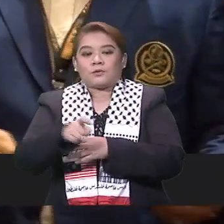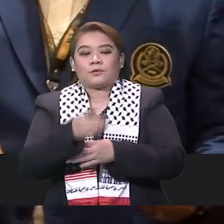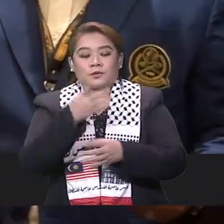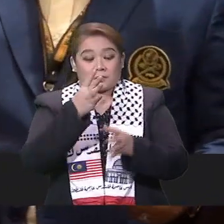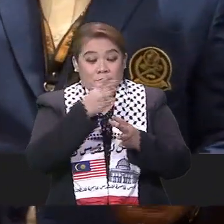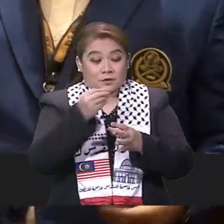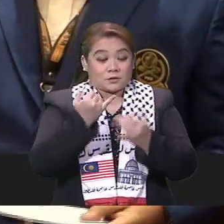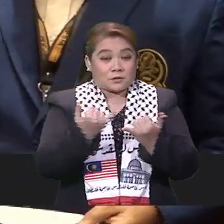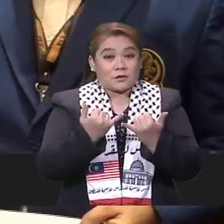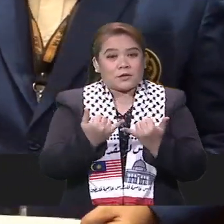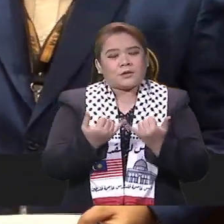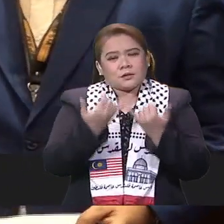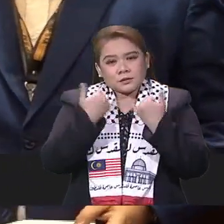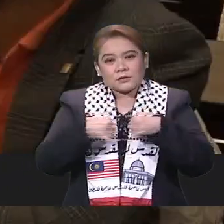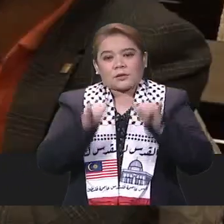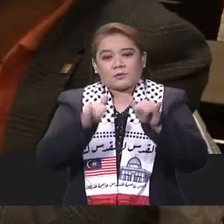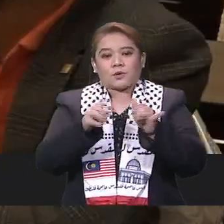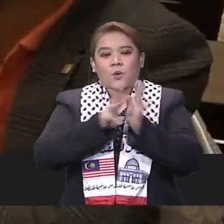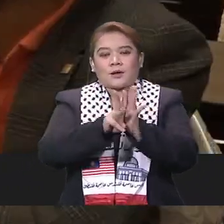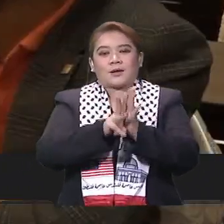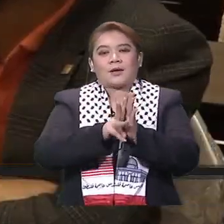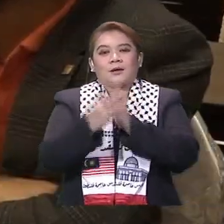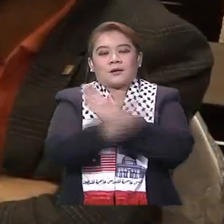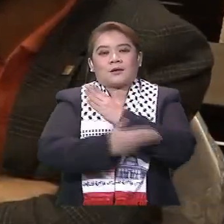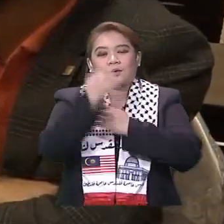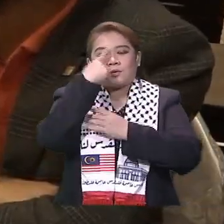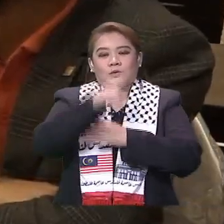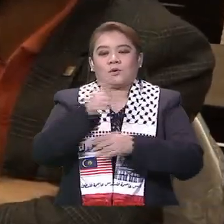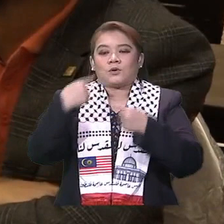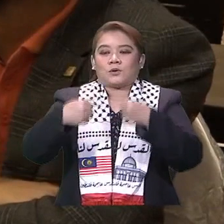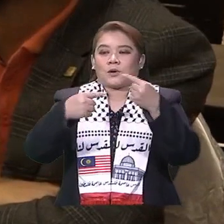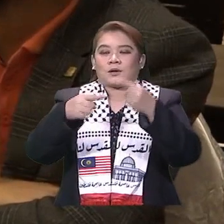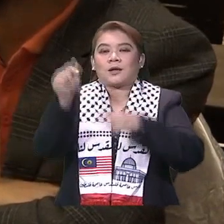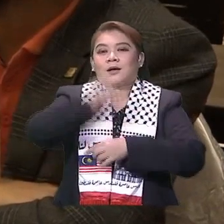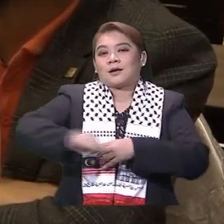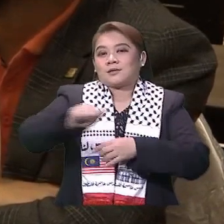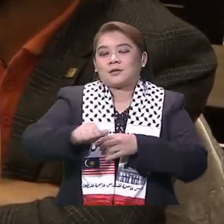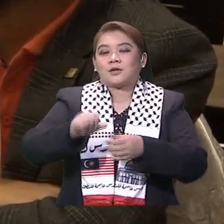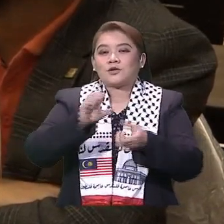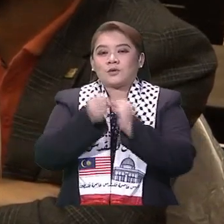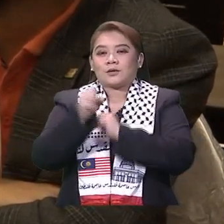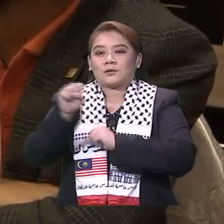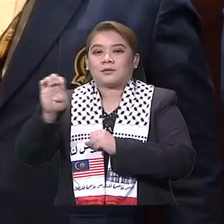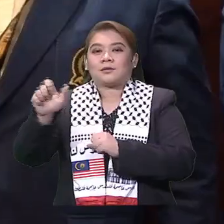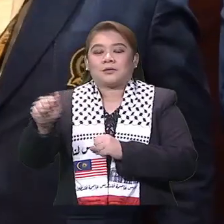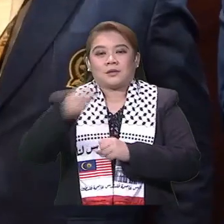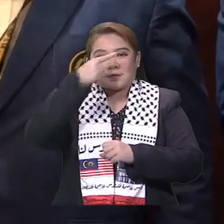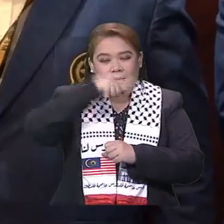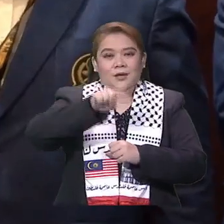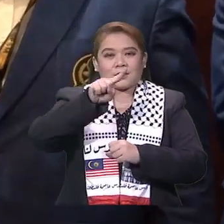beliau masih mengintai peluang untuk mewakili negara ke kejohanan Piala Asia dan Sukan SEA Thailand tahun depan.